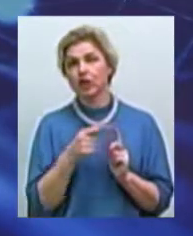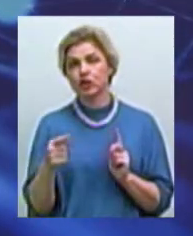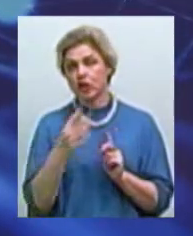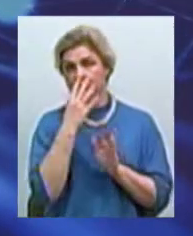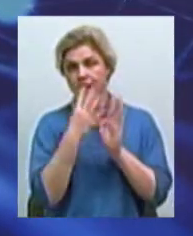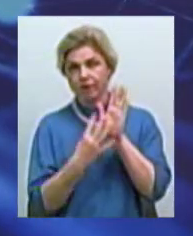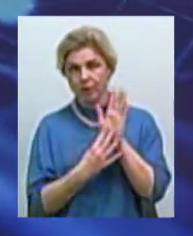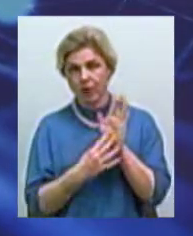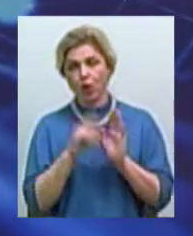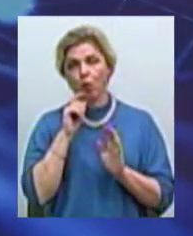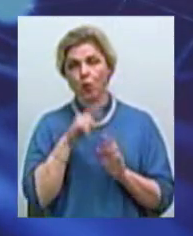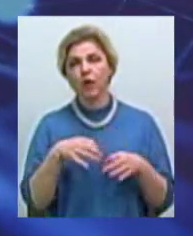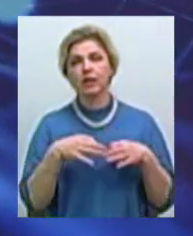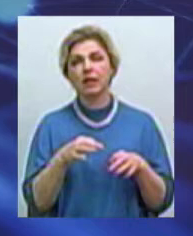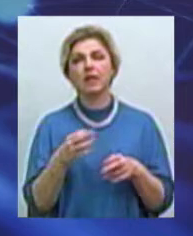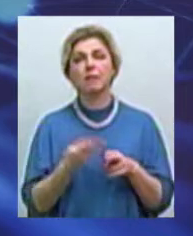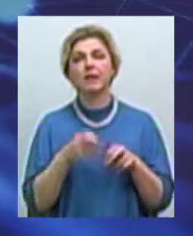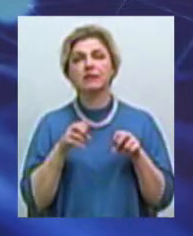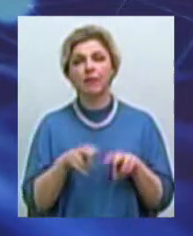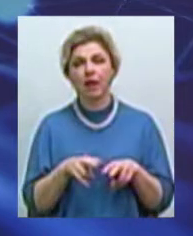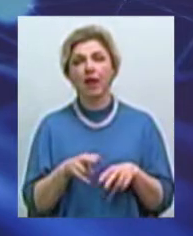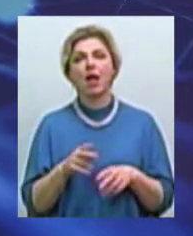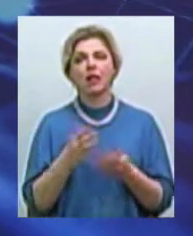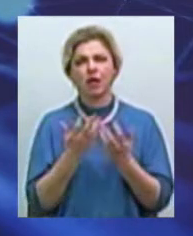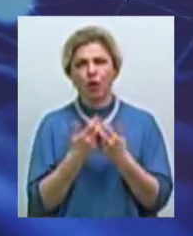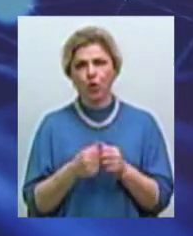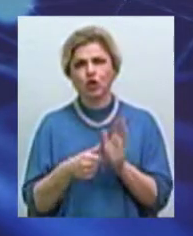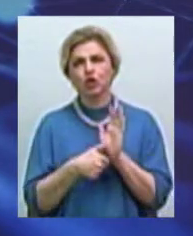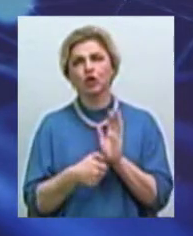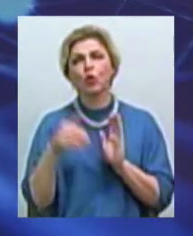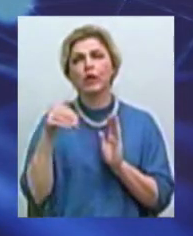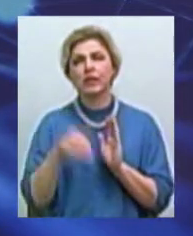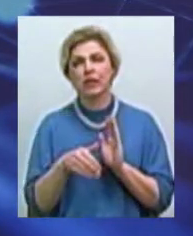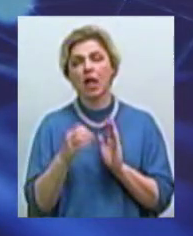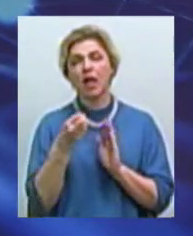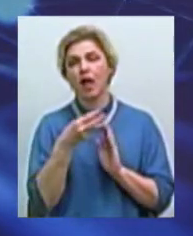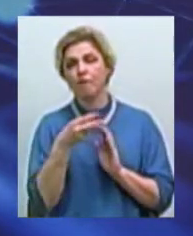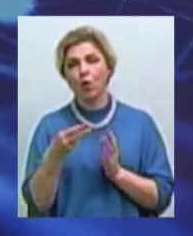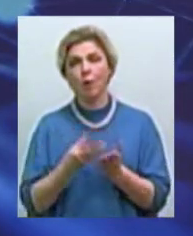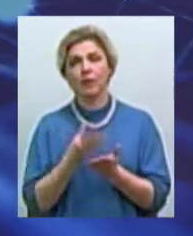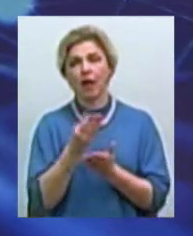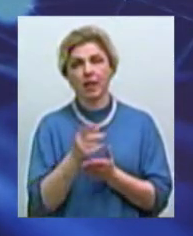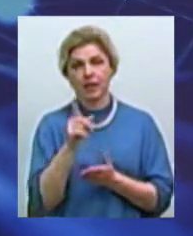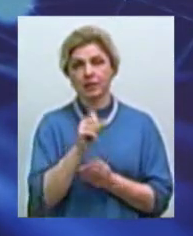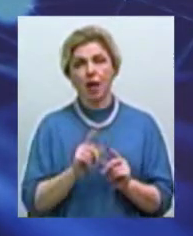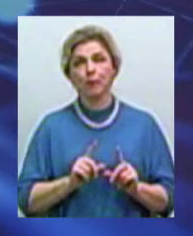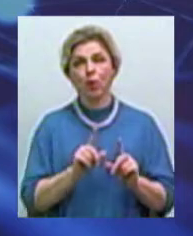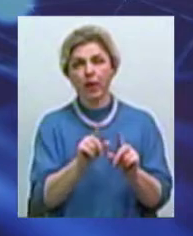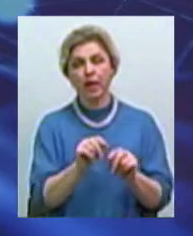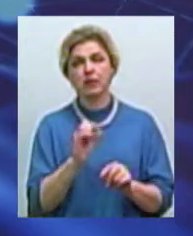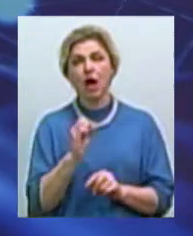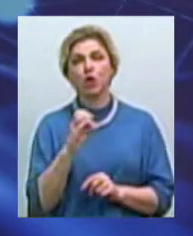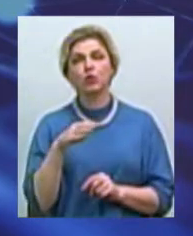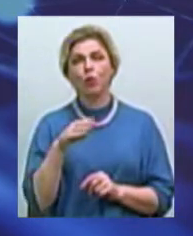місяців Укртрансбезпекою області нараховано майже 600 тисяч євро плати за проїзд, а сума